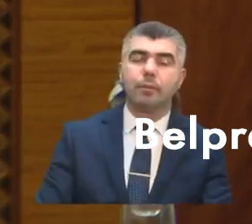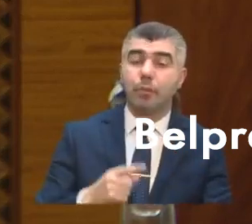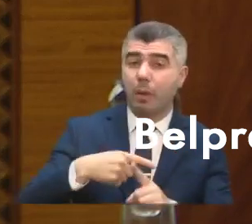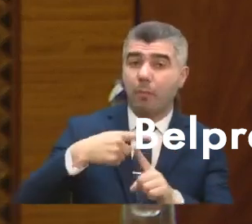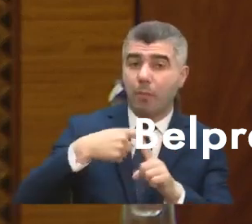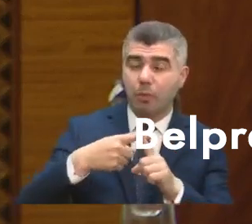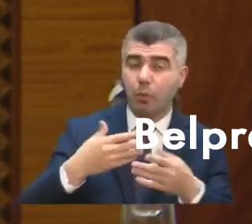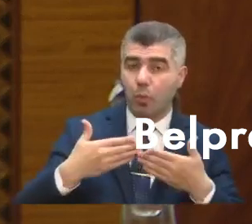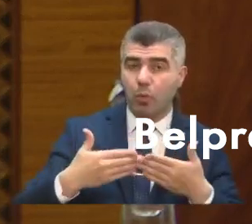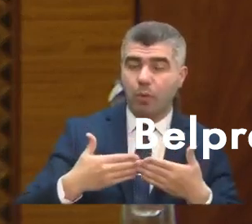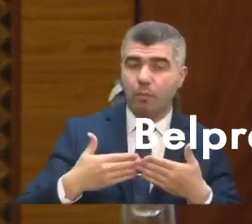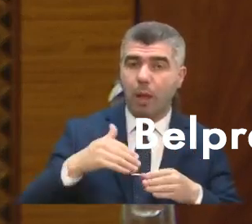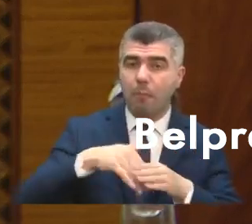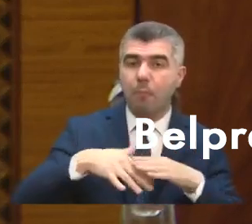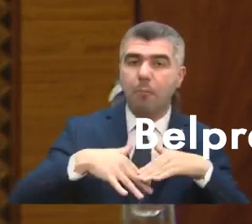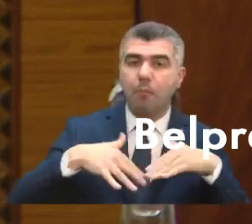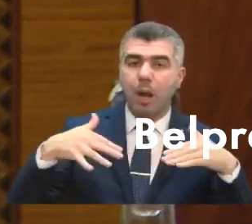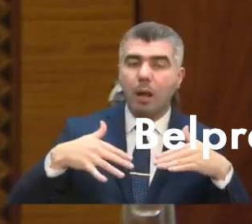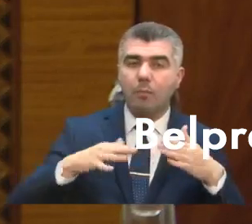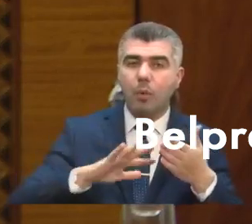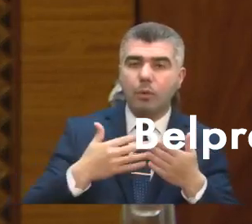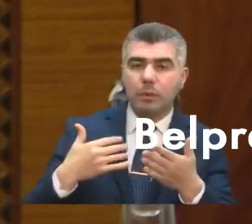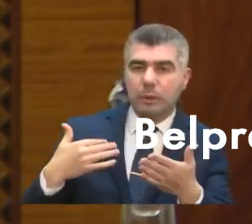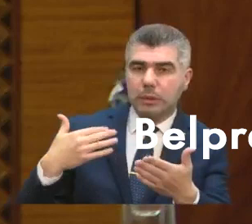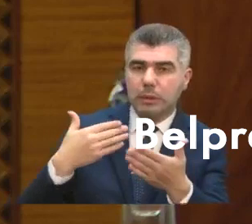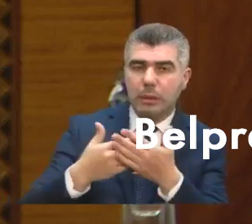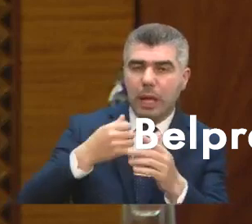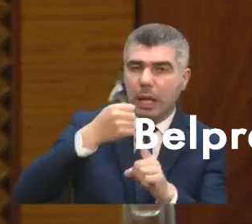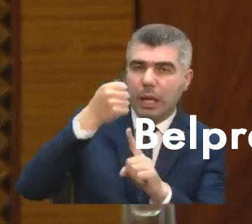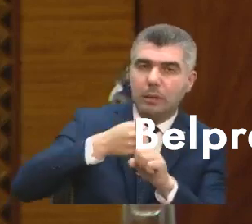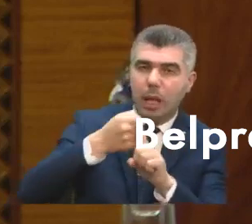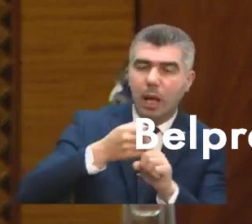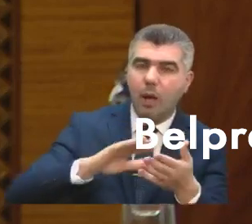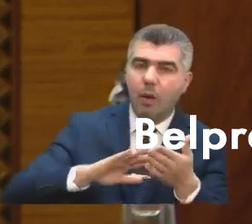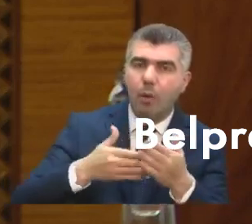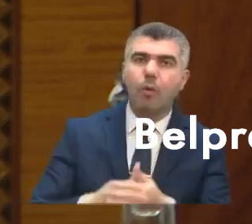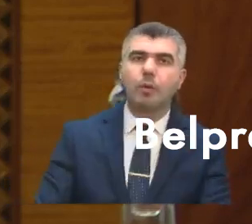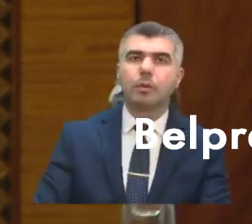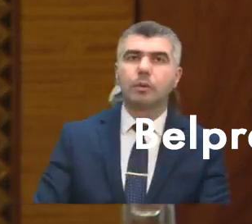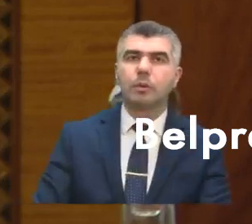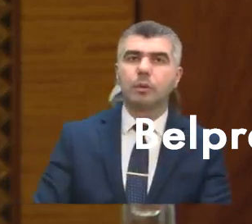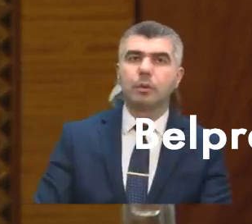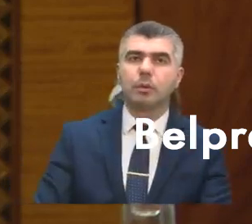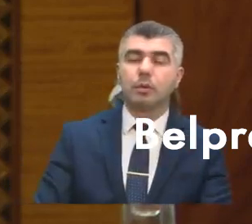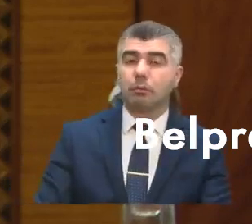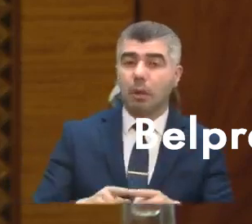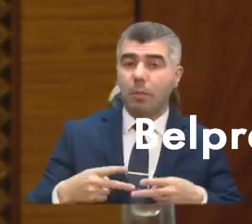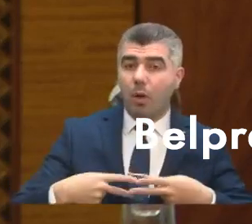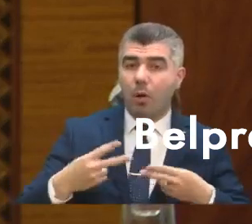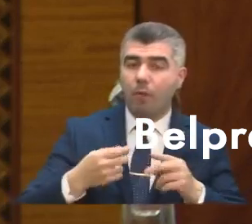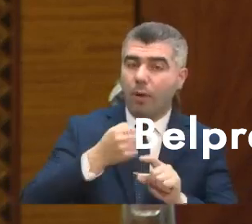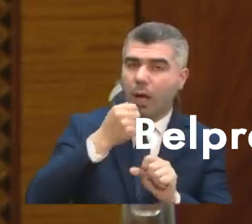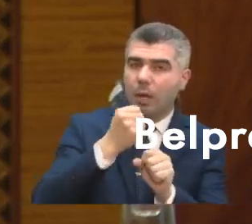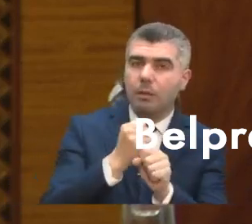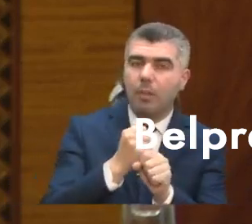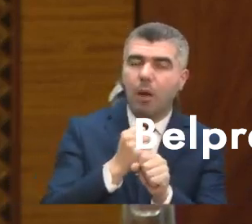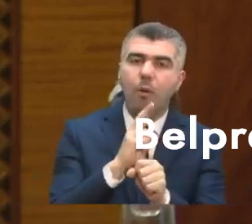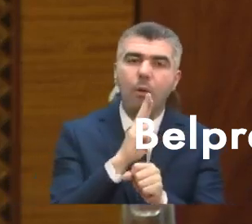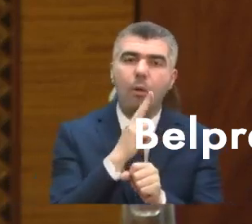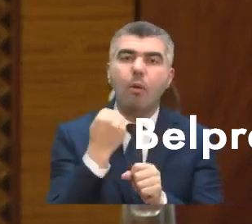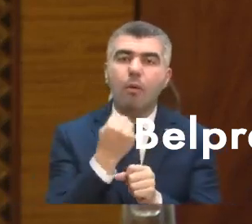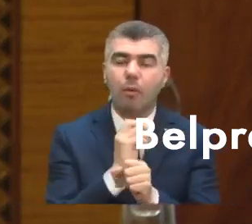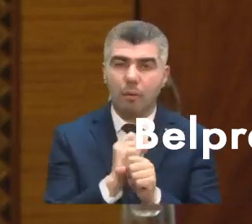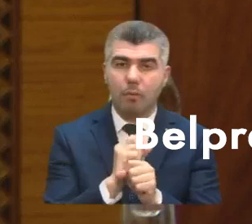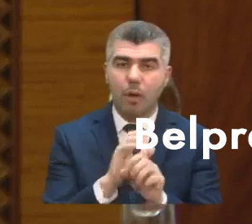التشريعية اليوم تناقش مسار إحدى الإصلاحات الهيكلية الكبرى التي تقوم بها الحكومة، ألا وهو